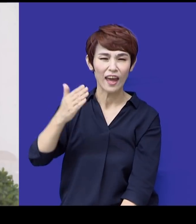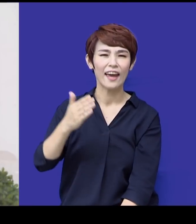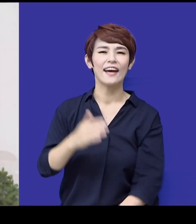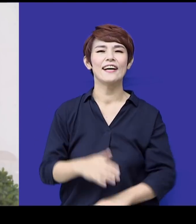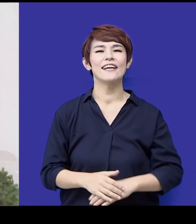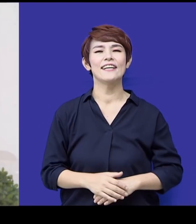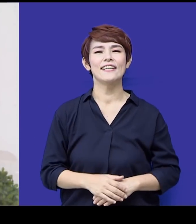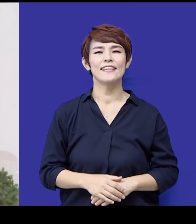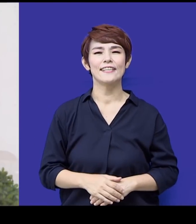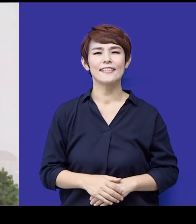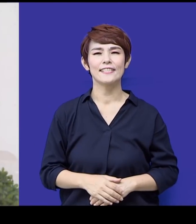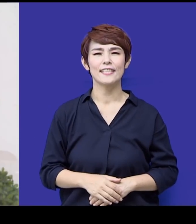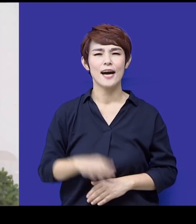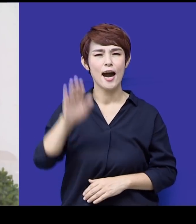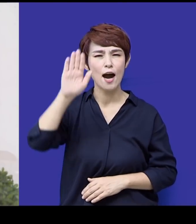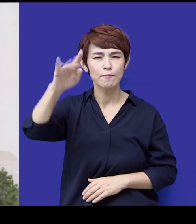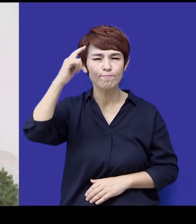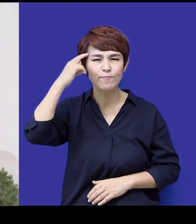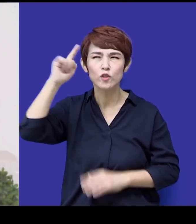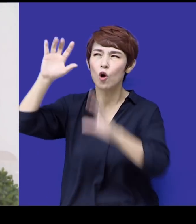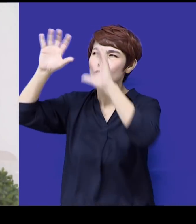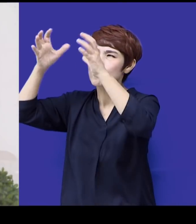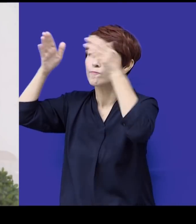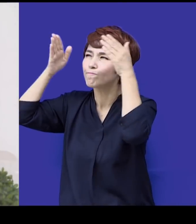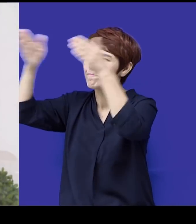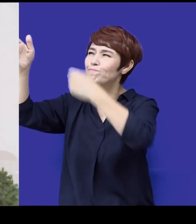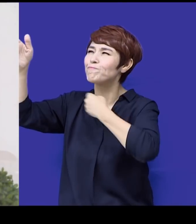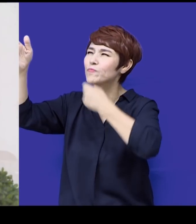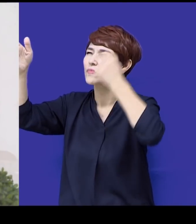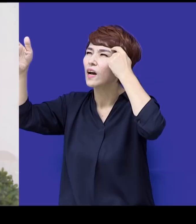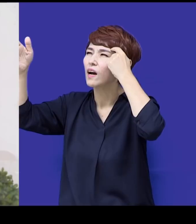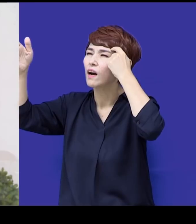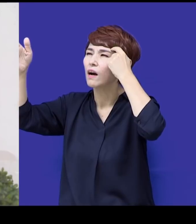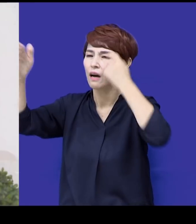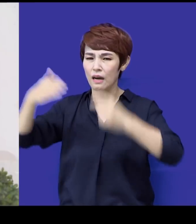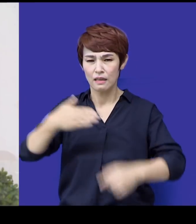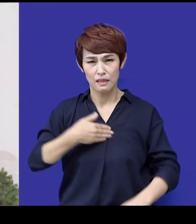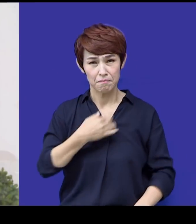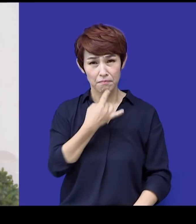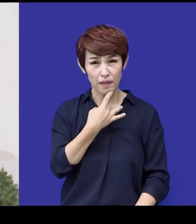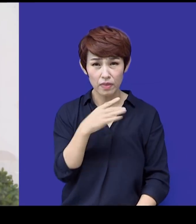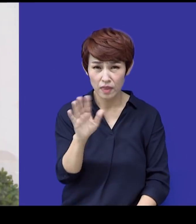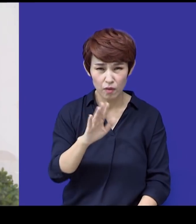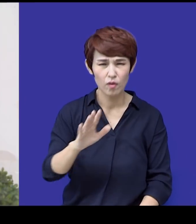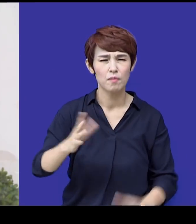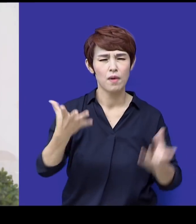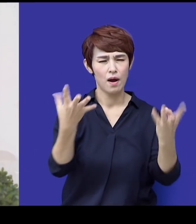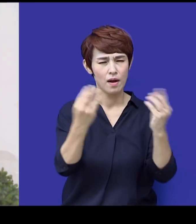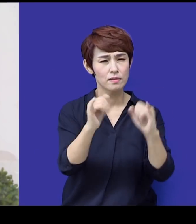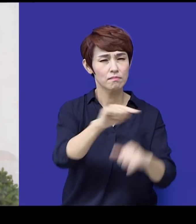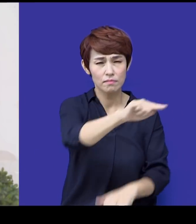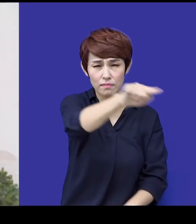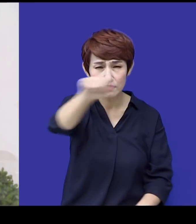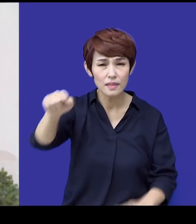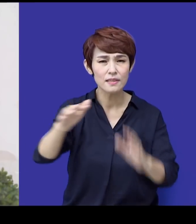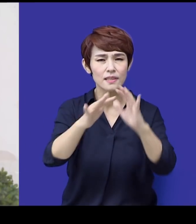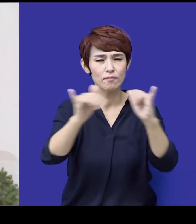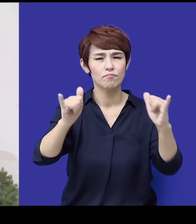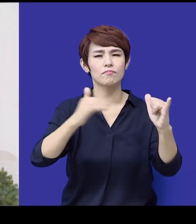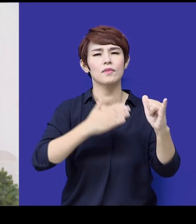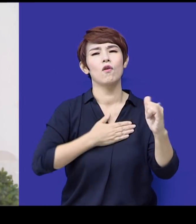살아야겠다. 근데 나만 그럴 게 아니라 많은 사람들이 다 나 같은 마음을